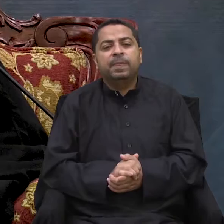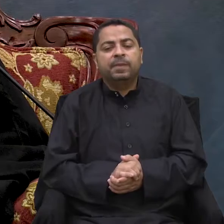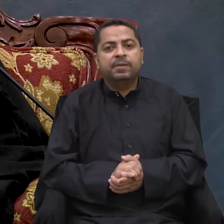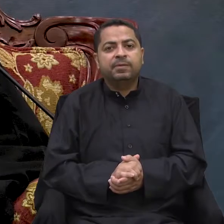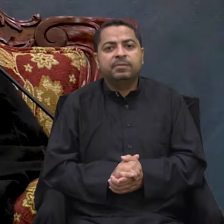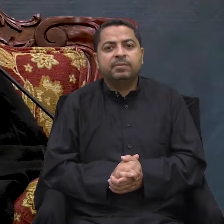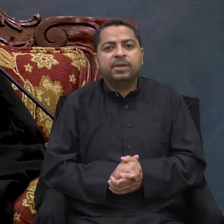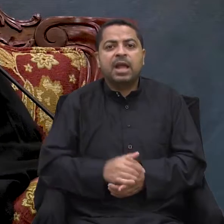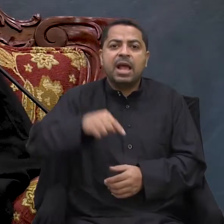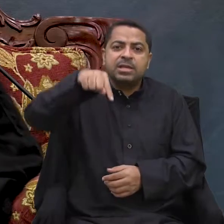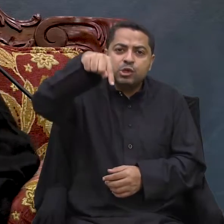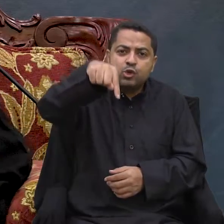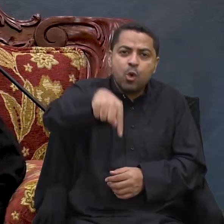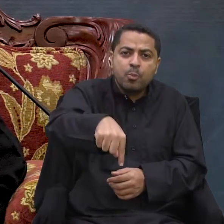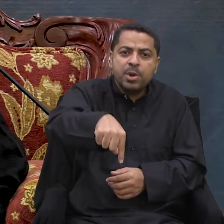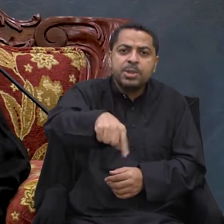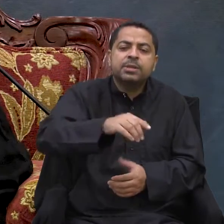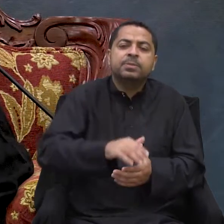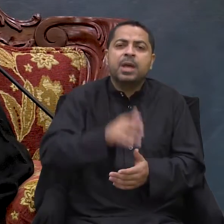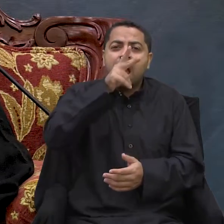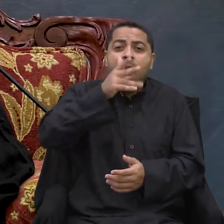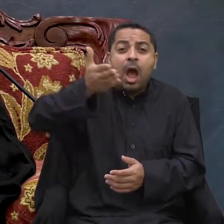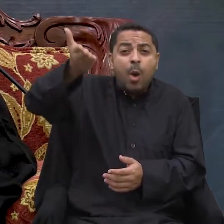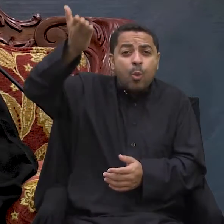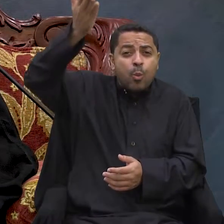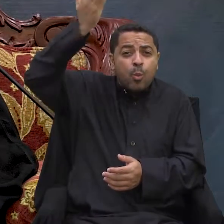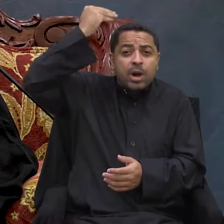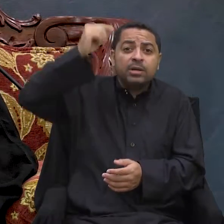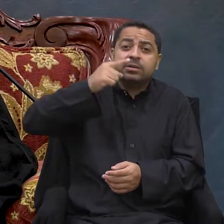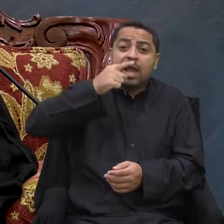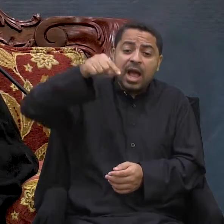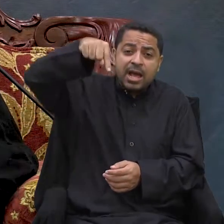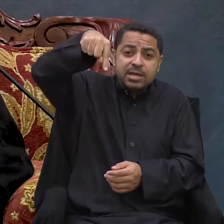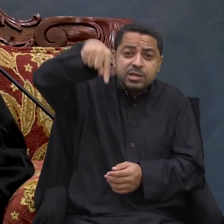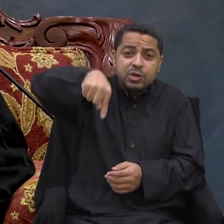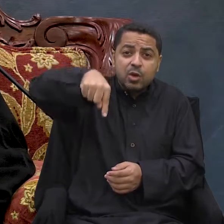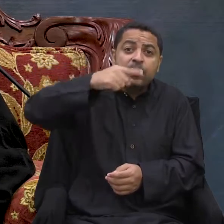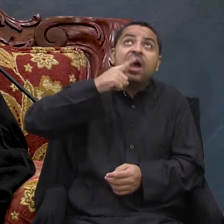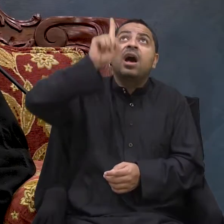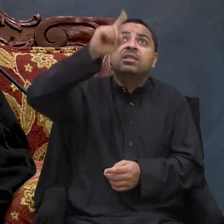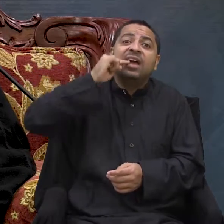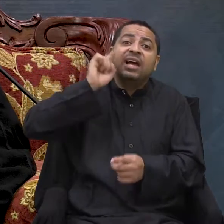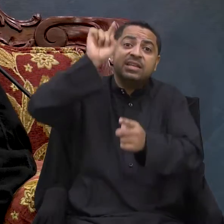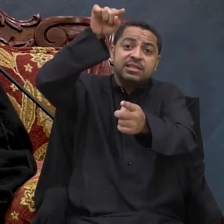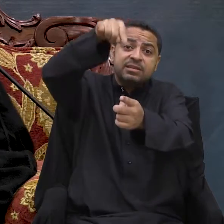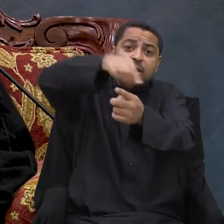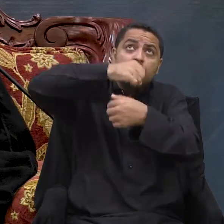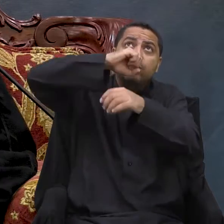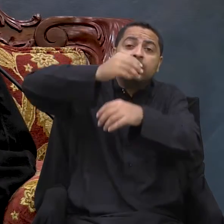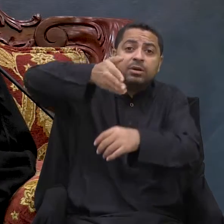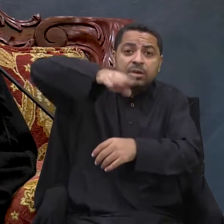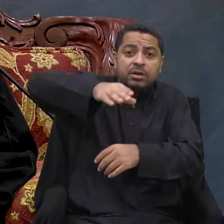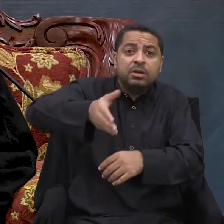إلى يومنا هذا، وإلى أن يأذن الله عز وجل